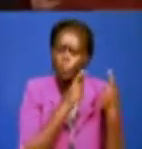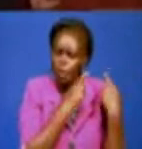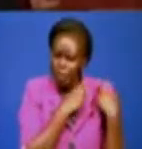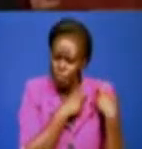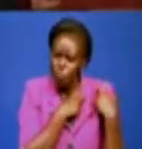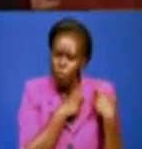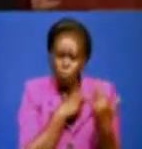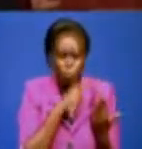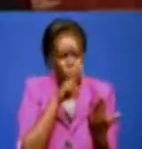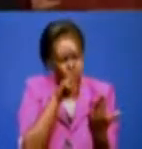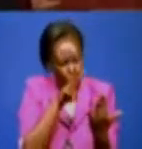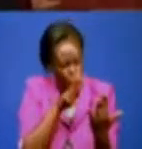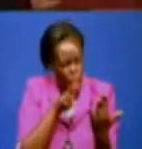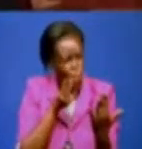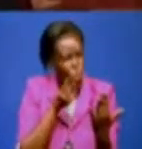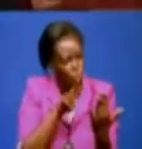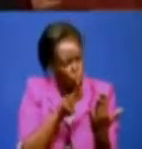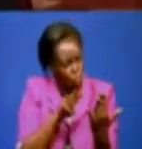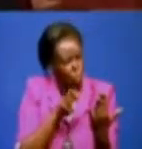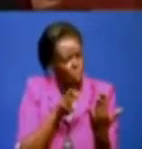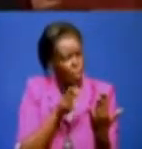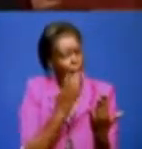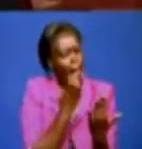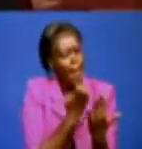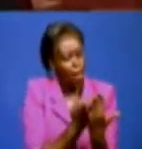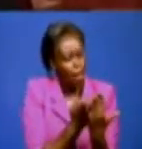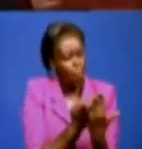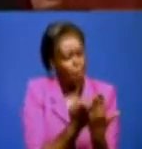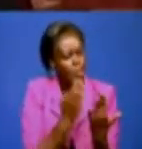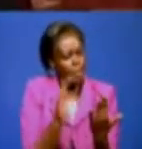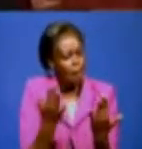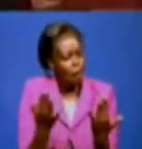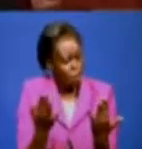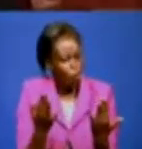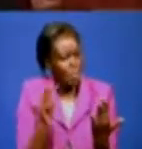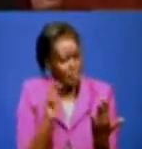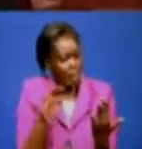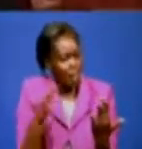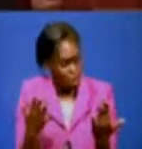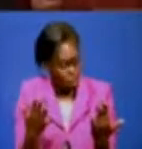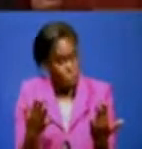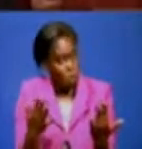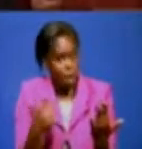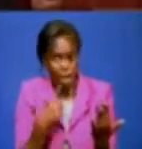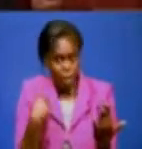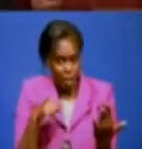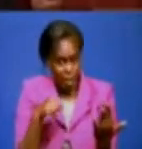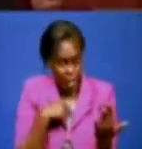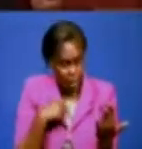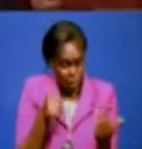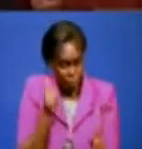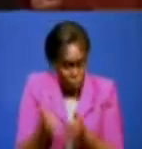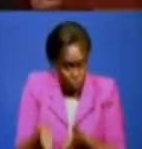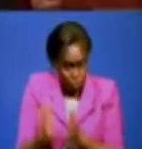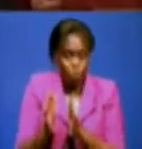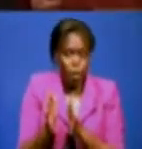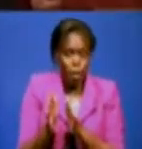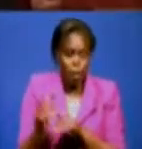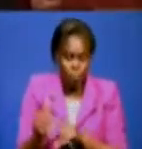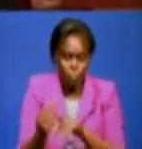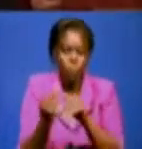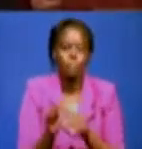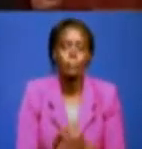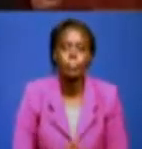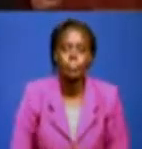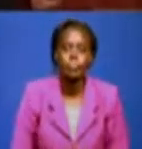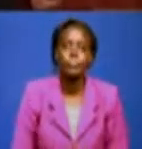wazikague, waone ni wapi ambapo watapitia na kutuambia hii ndio njia ya kisawasawa. Bwana speaker, vile